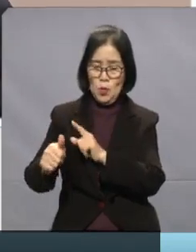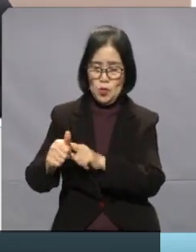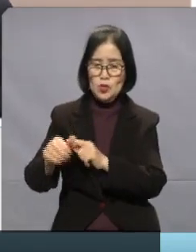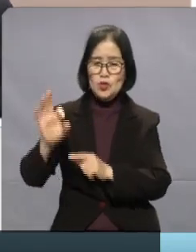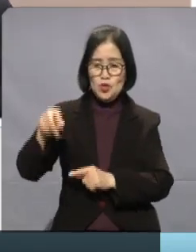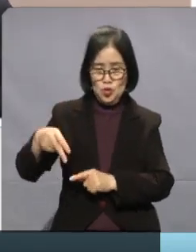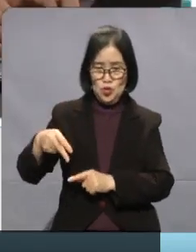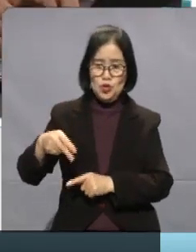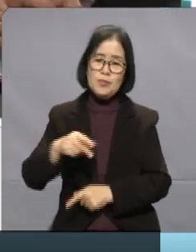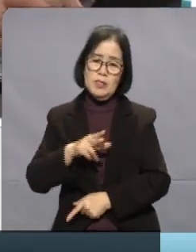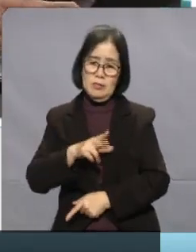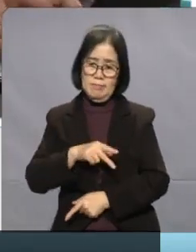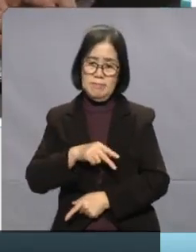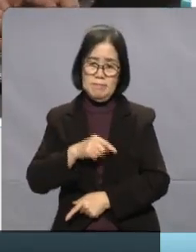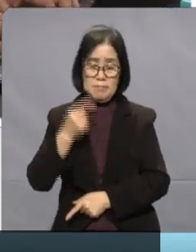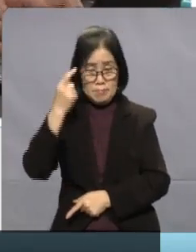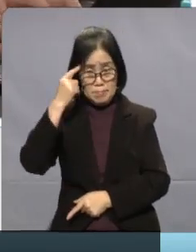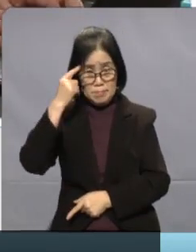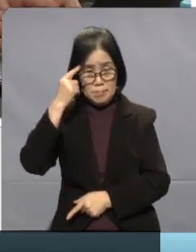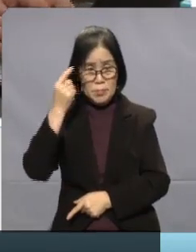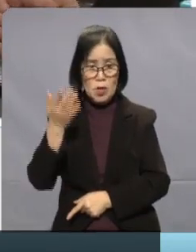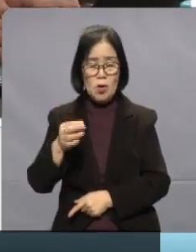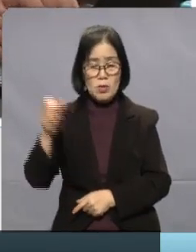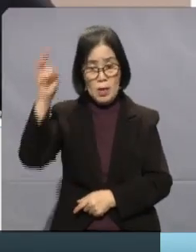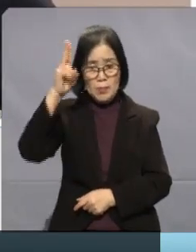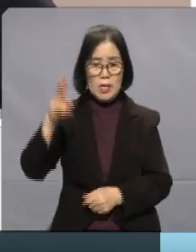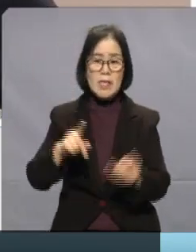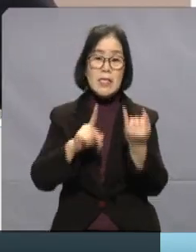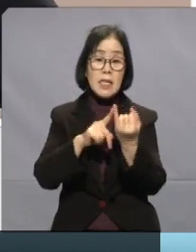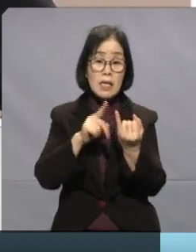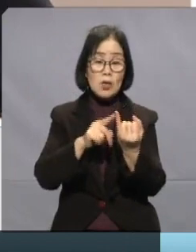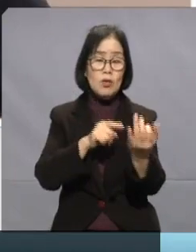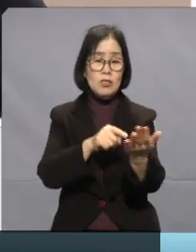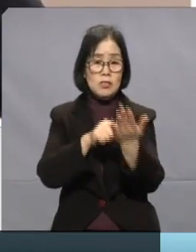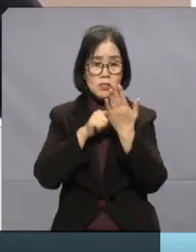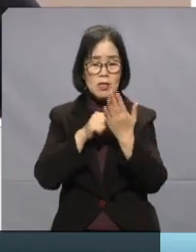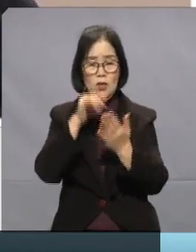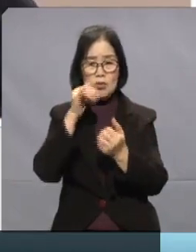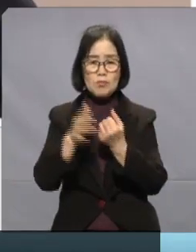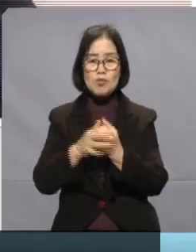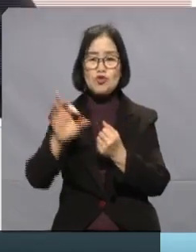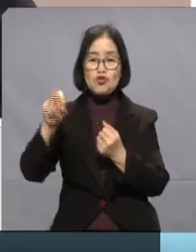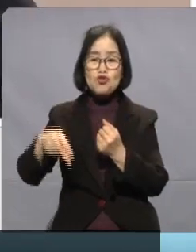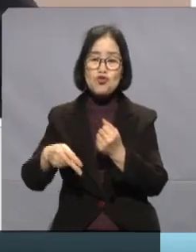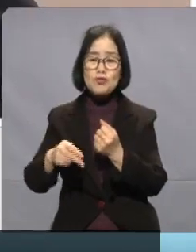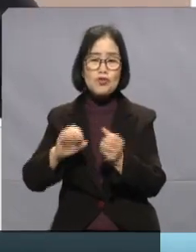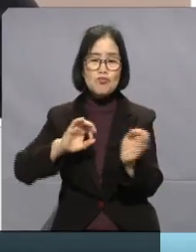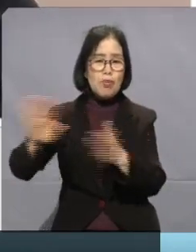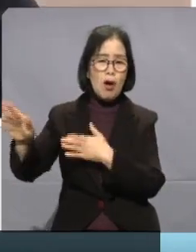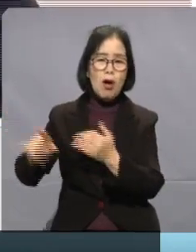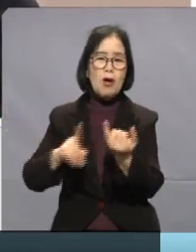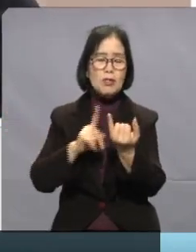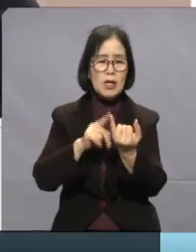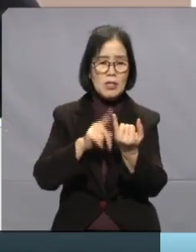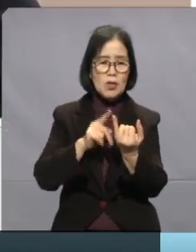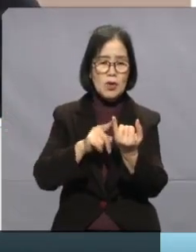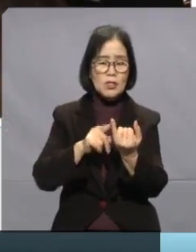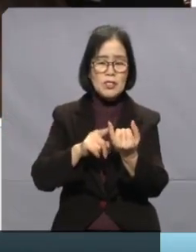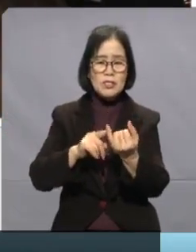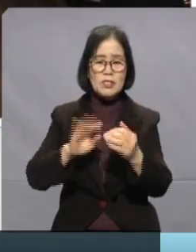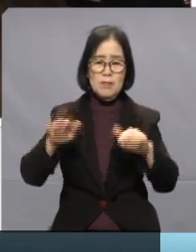유승민을 꼽았었는데 어른의 갑자기 나경원에 등장으로 인해서 유승민은 가려지고 나경원이 마치